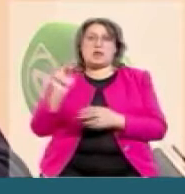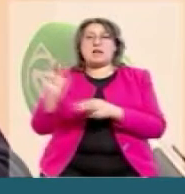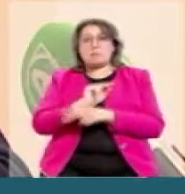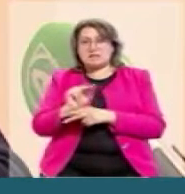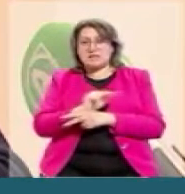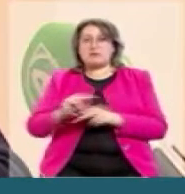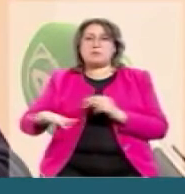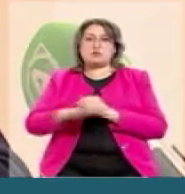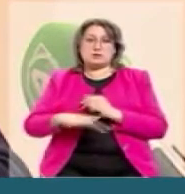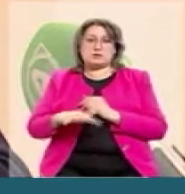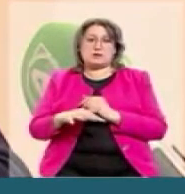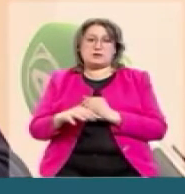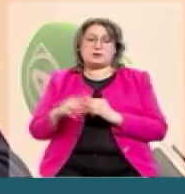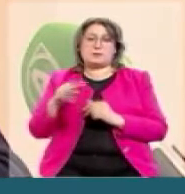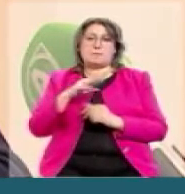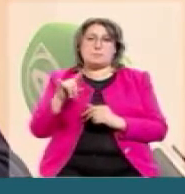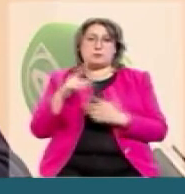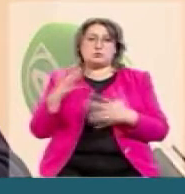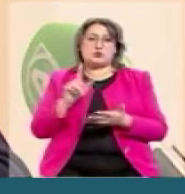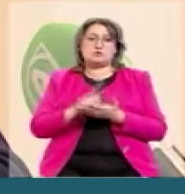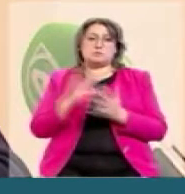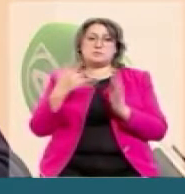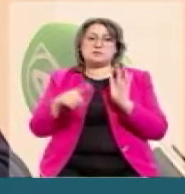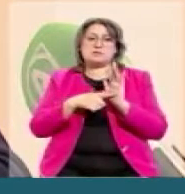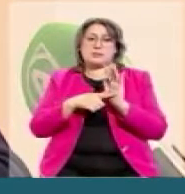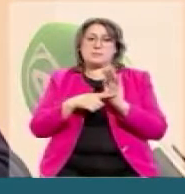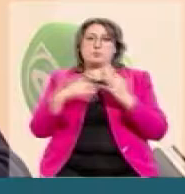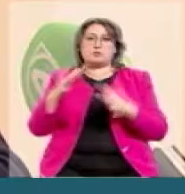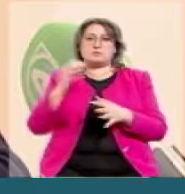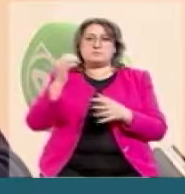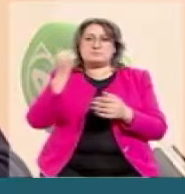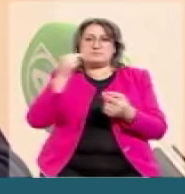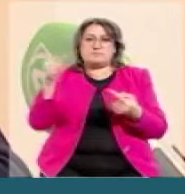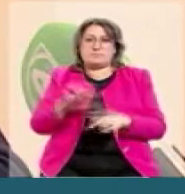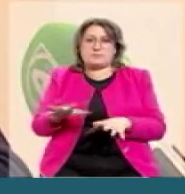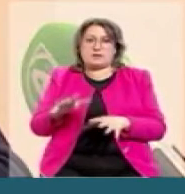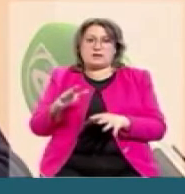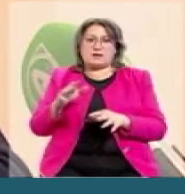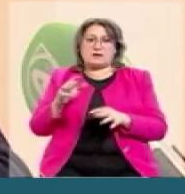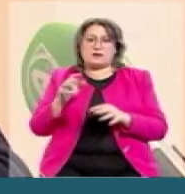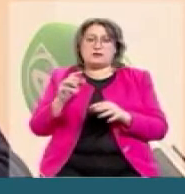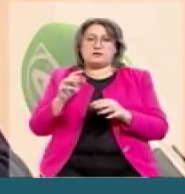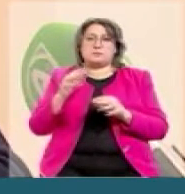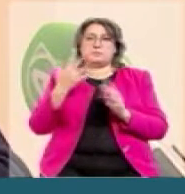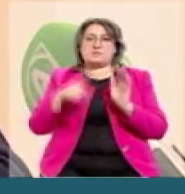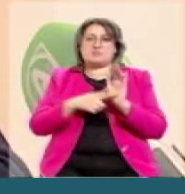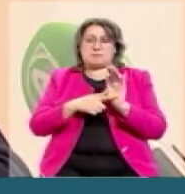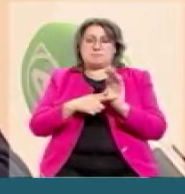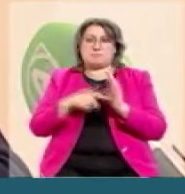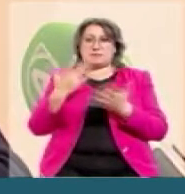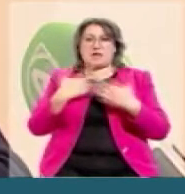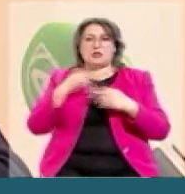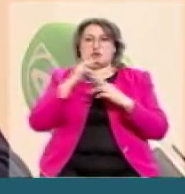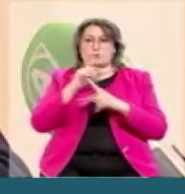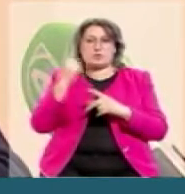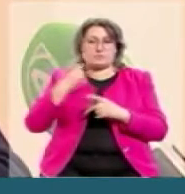Ремонтировать площадки, вот сейчас смотрите, вот мы уже должны 57 пришли в негодность, если по вашей информации, 57, если не